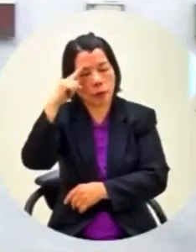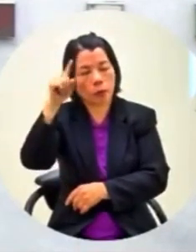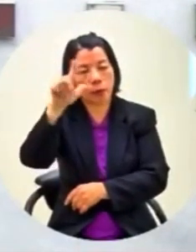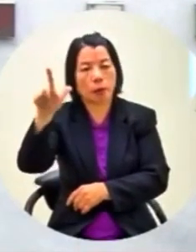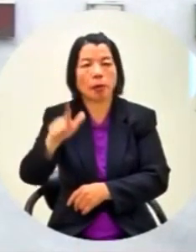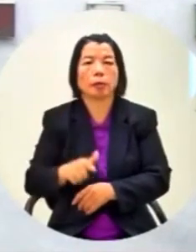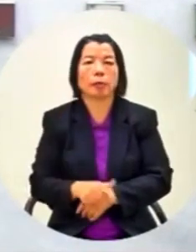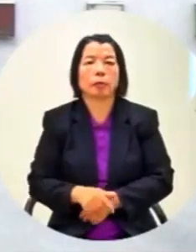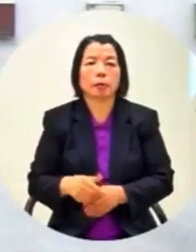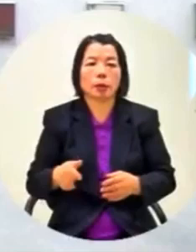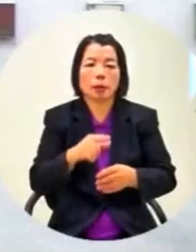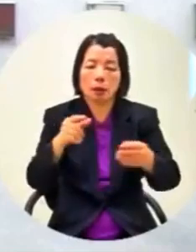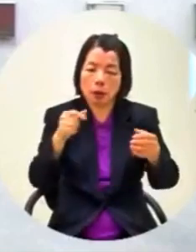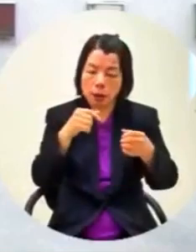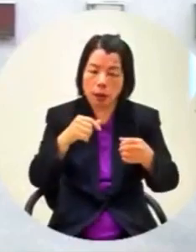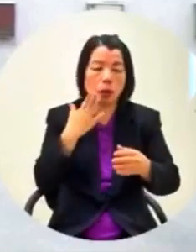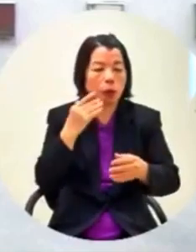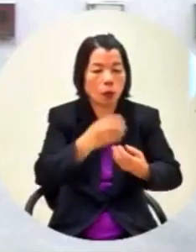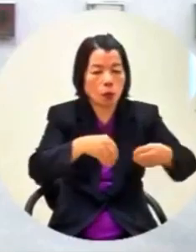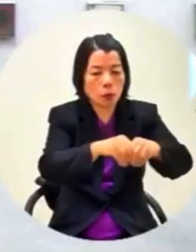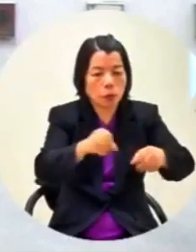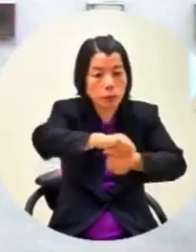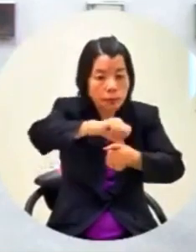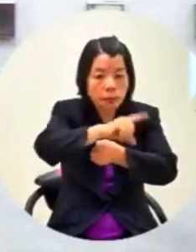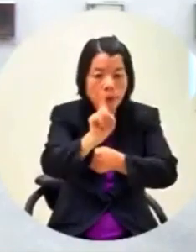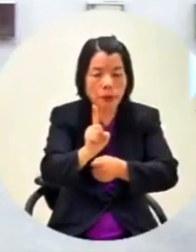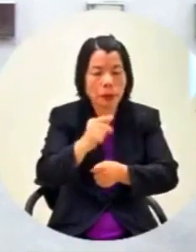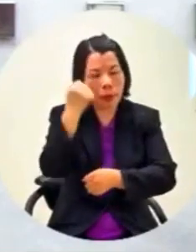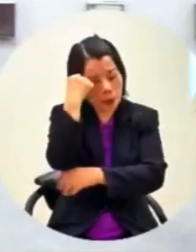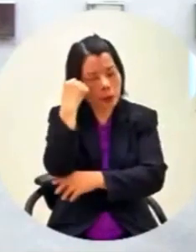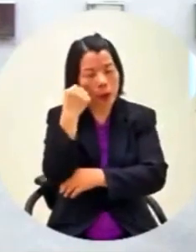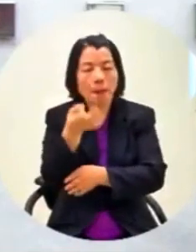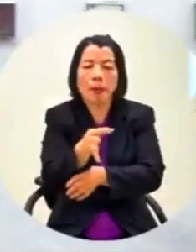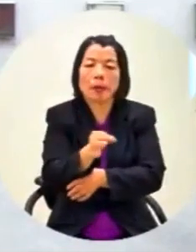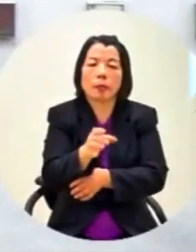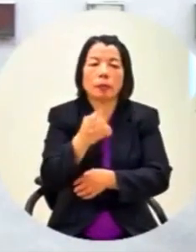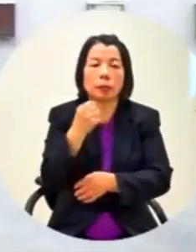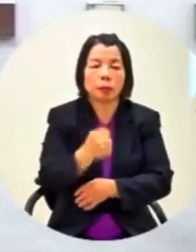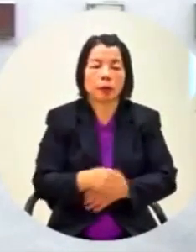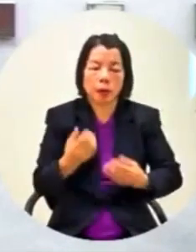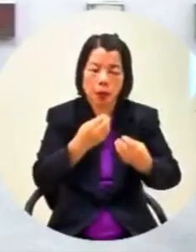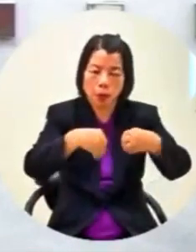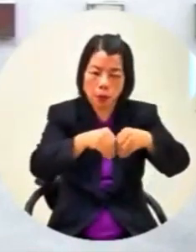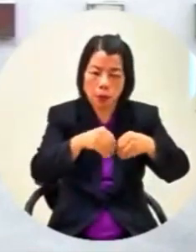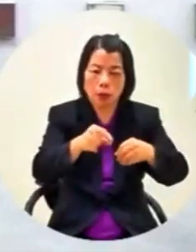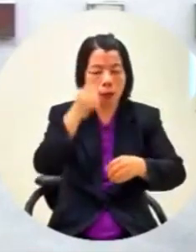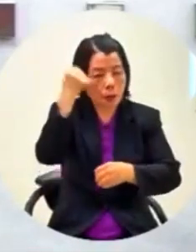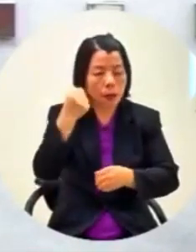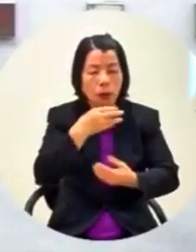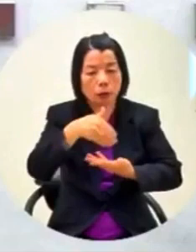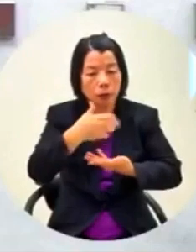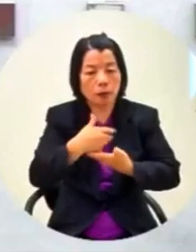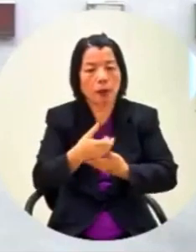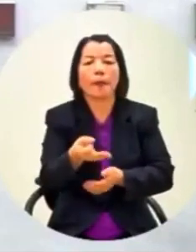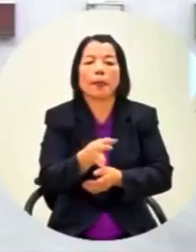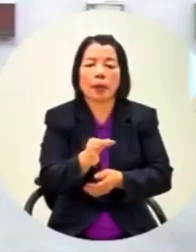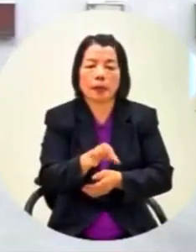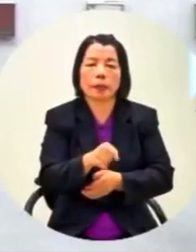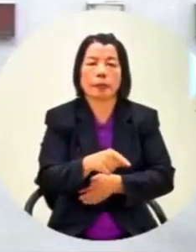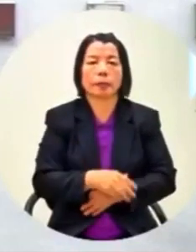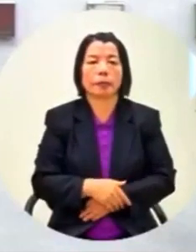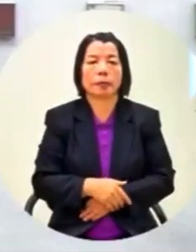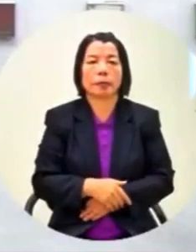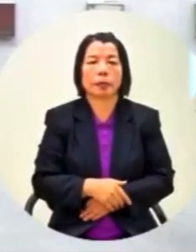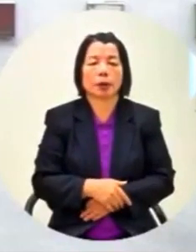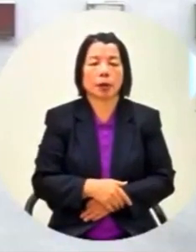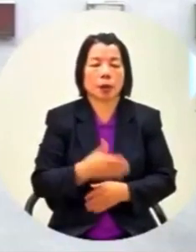般旅馆1个晚上，观光旅馆则同时赠送早餐券。在防疫旅馆方面，我